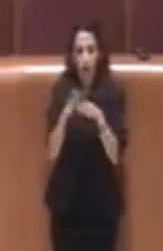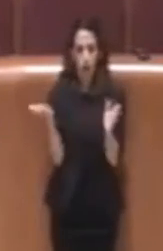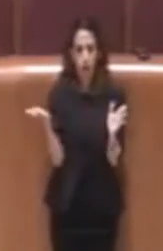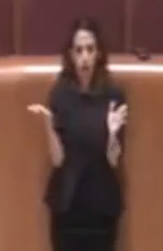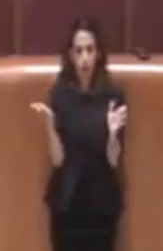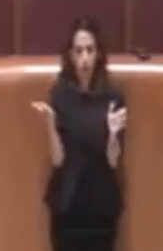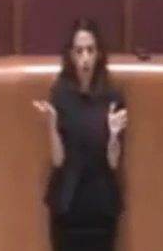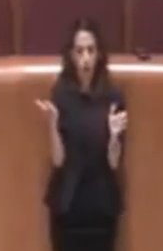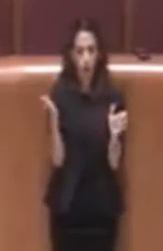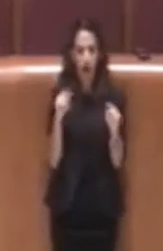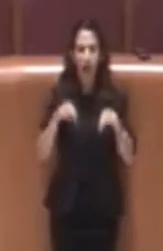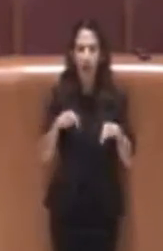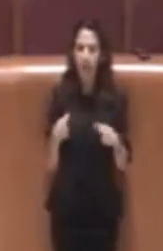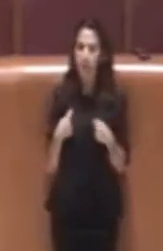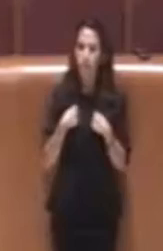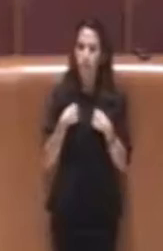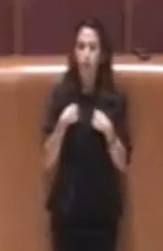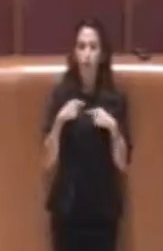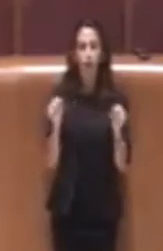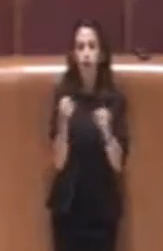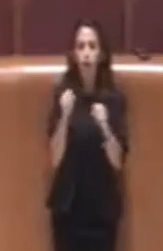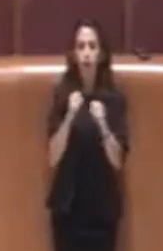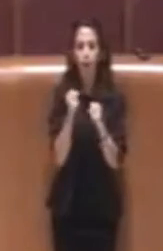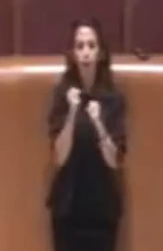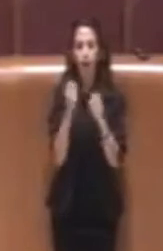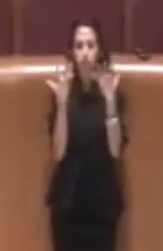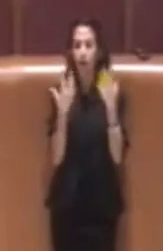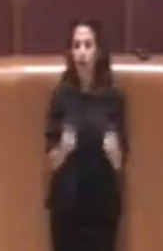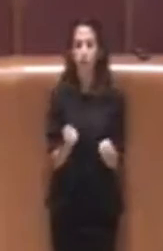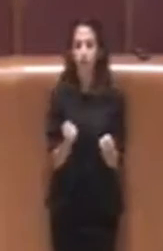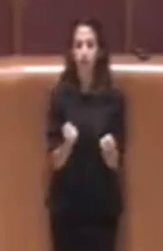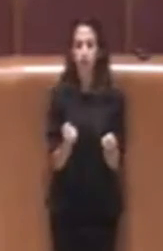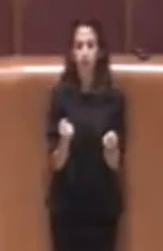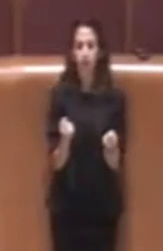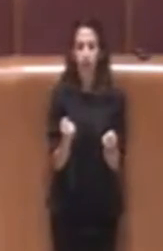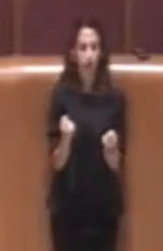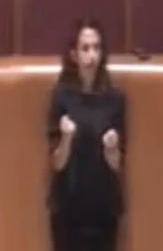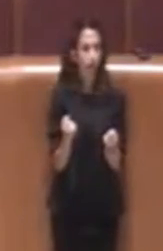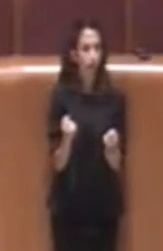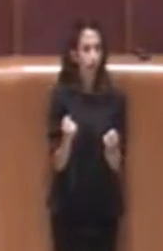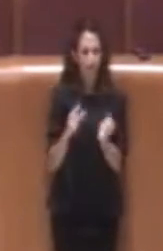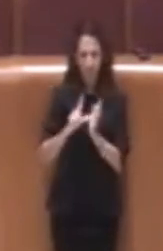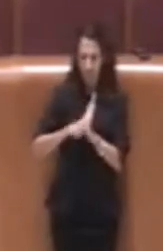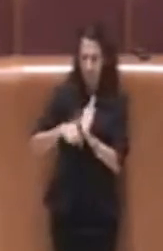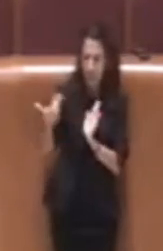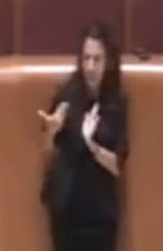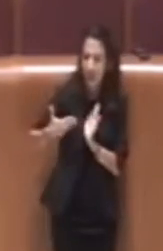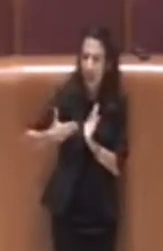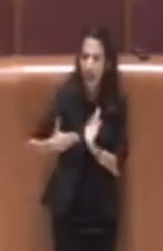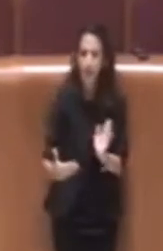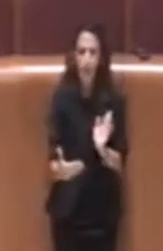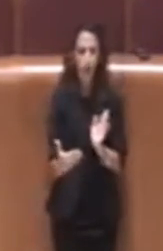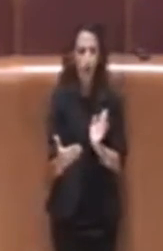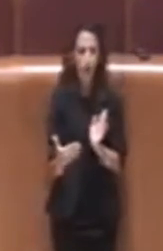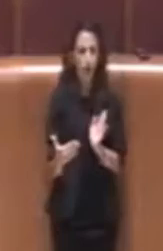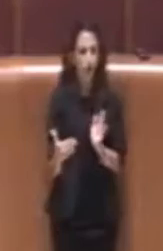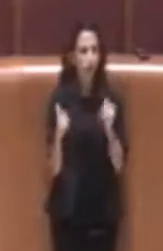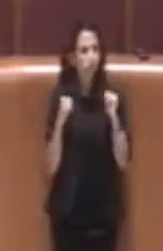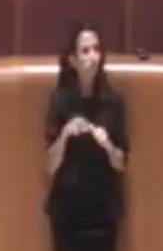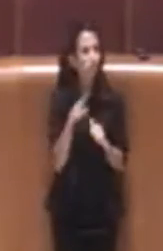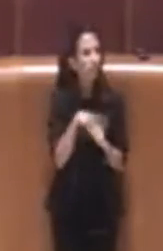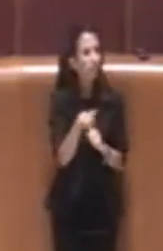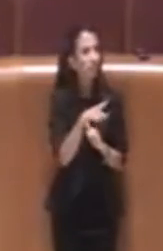Ora io non posso accettare che dopo tutto questo tempo, cioè i cittadini si